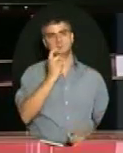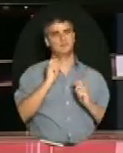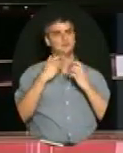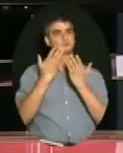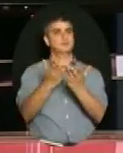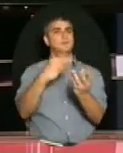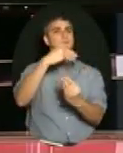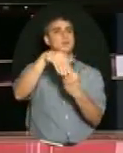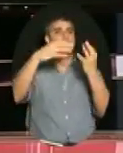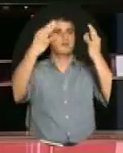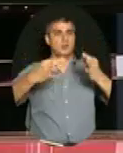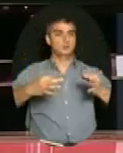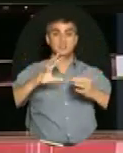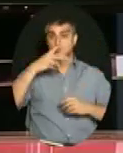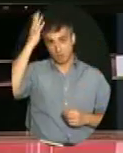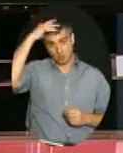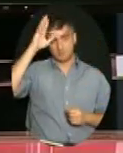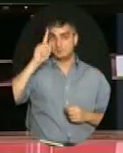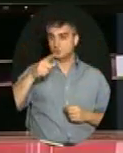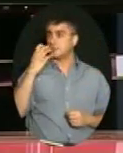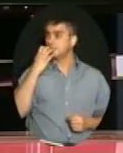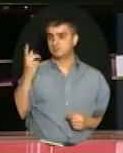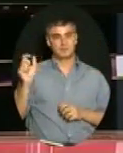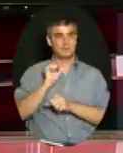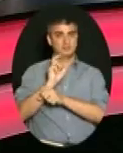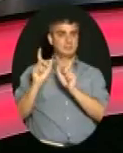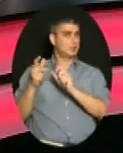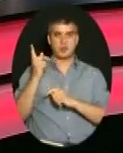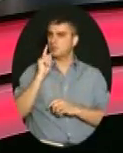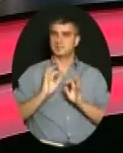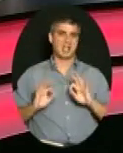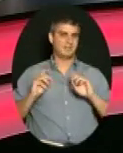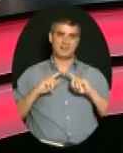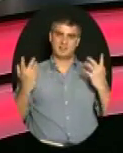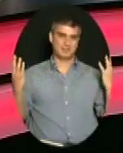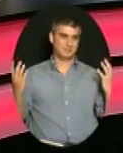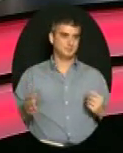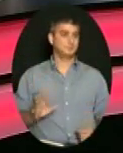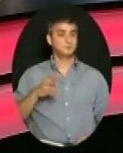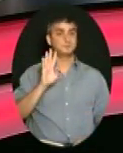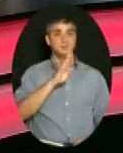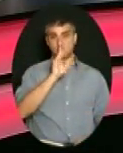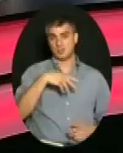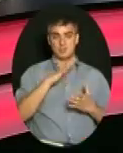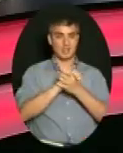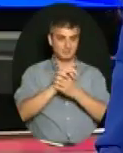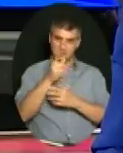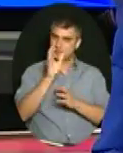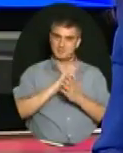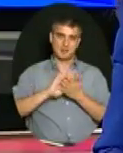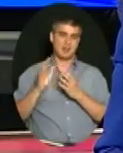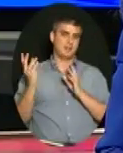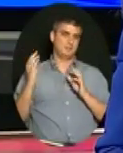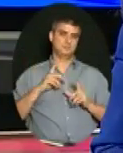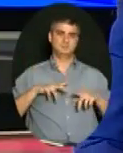לו את המטאפורה, ובאמת, אם אולמרט, אם יש לך את ניסים זאב כסנגור, אתה כבר לא צריך אף אחד אחר. ואם ברלוסקוני יכול להיות חבר שלך, אז אתה בכלל